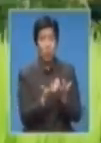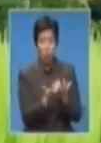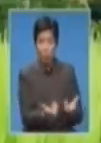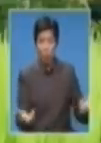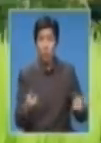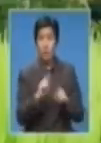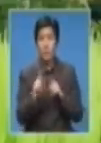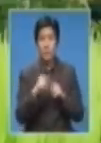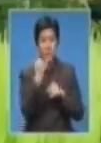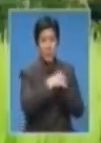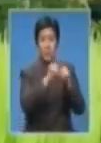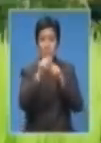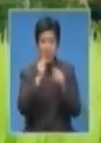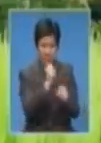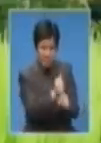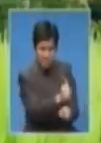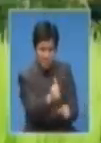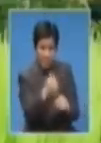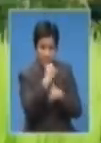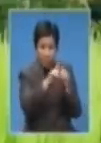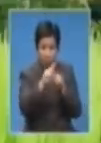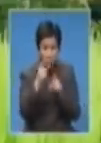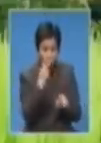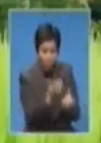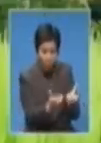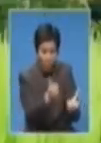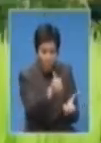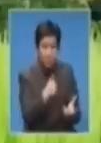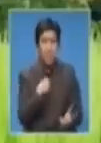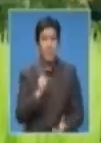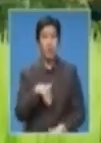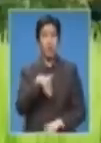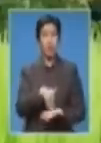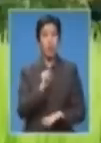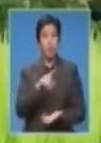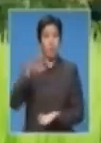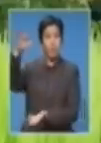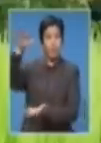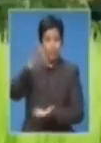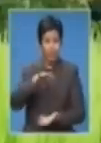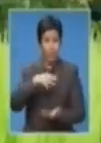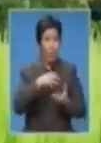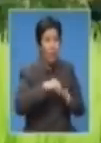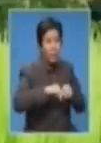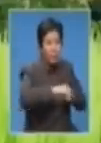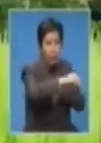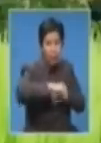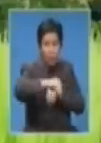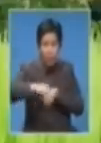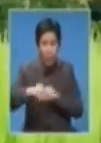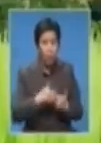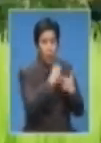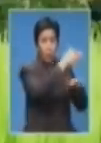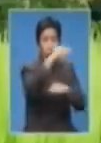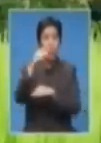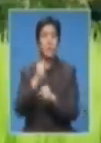าประเทศอื่นที่เขาทำได้ดีแล้วเราก็เป็นศูนย์กระจายสินค้าก็ได้เป็นศูนย์รวบรวมผลผลิตก็ได้นะโรงงานอาจอยู่ที่ไหนก็แล้ว